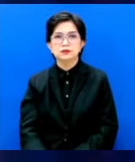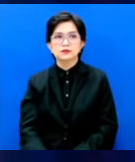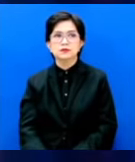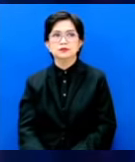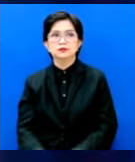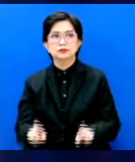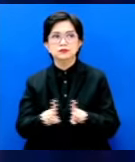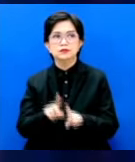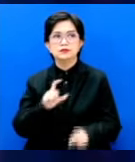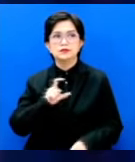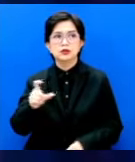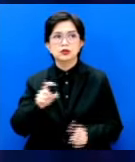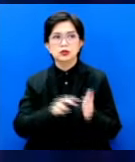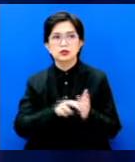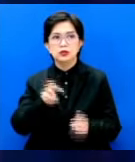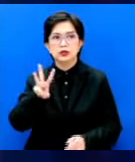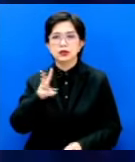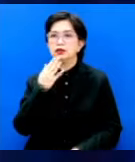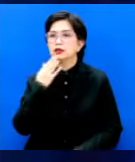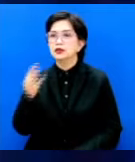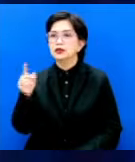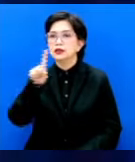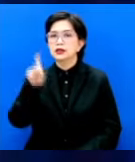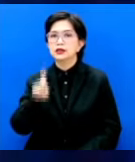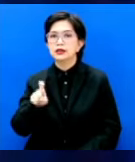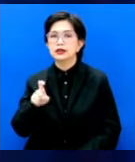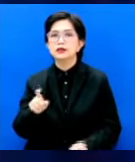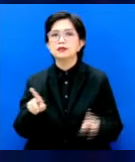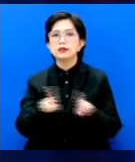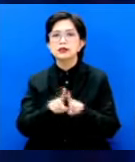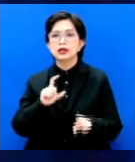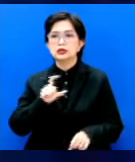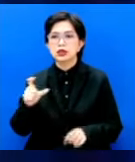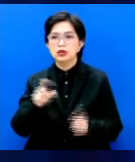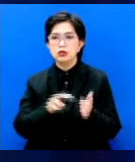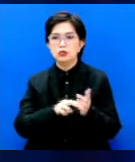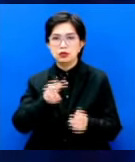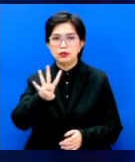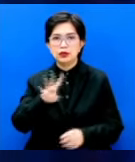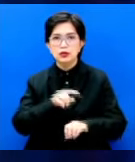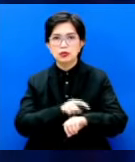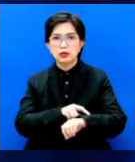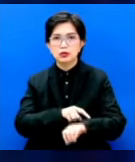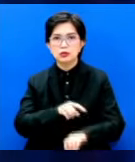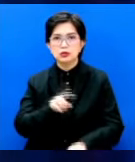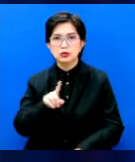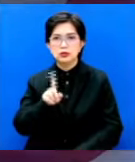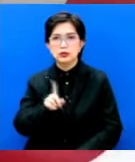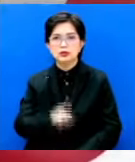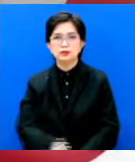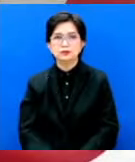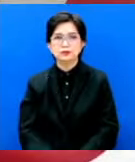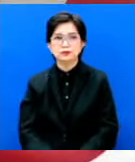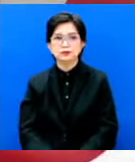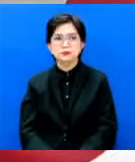pasangankandidatnomor3untukmengajukan pertanyaankepadapasangankandidatnomor4. Andapunyawaktusatumenit,Pak.Dimulaidari Andayangberbicara.